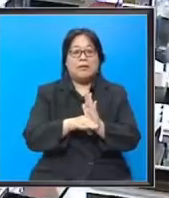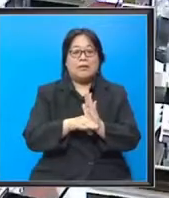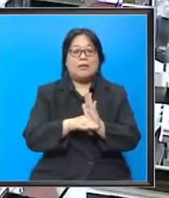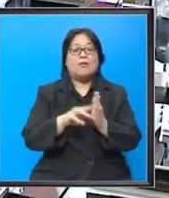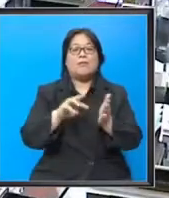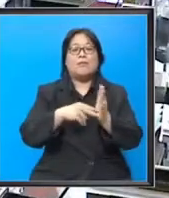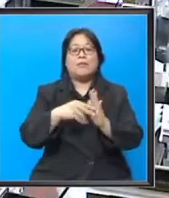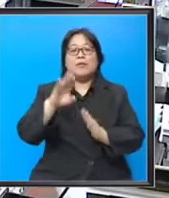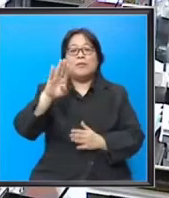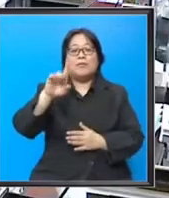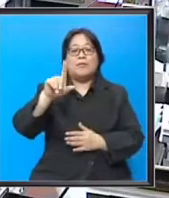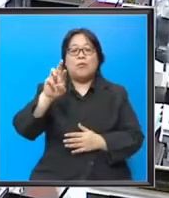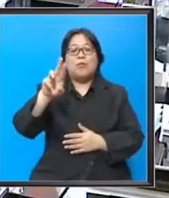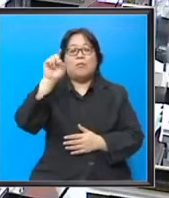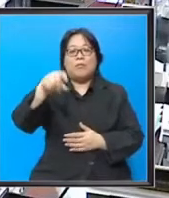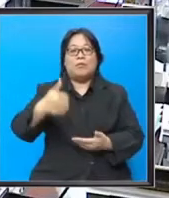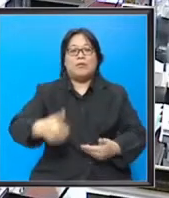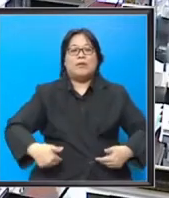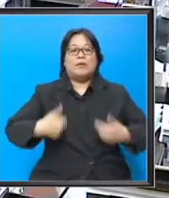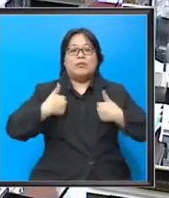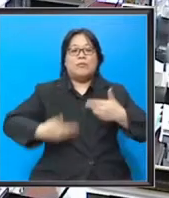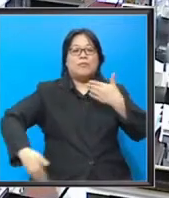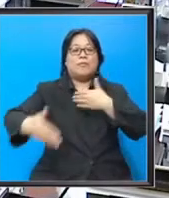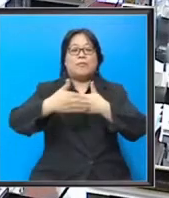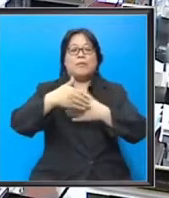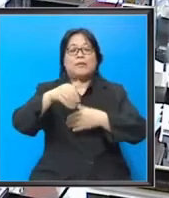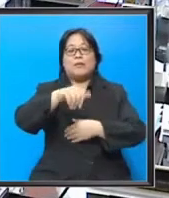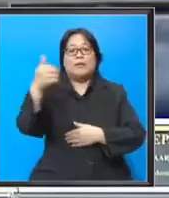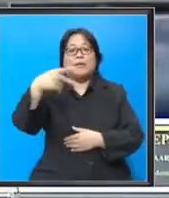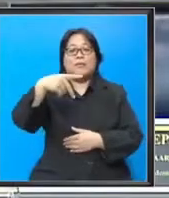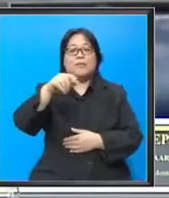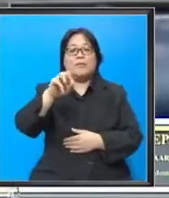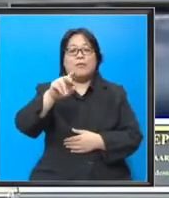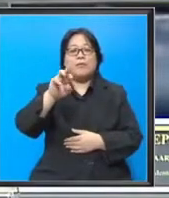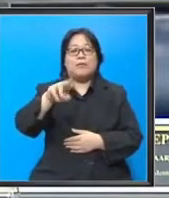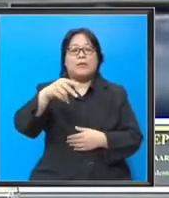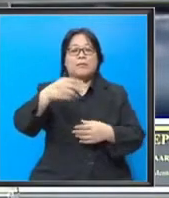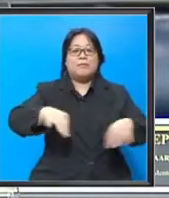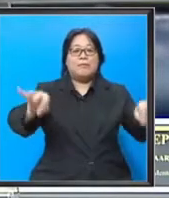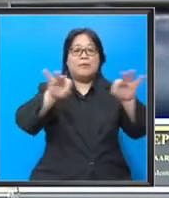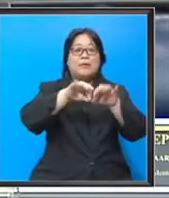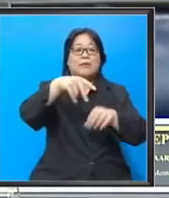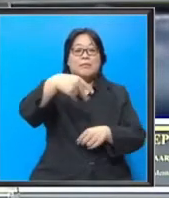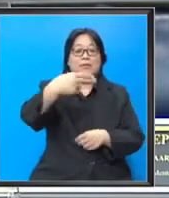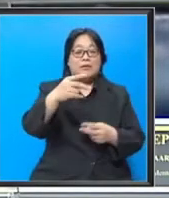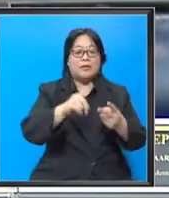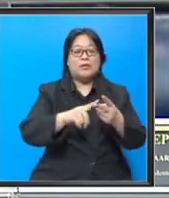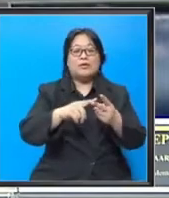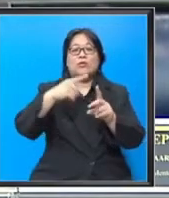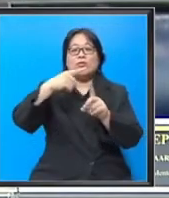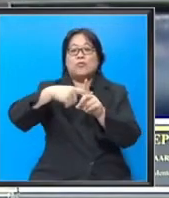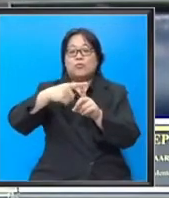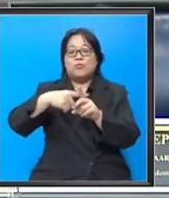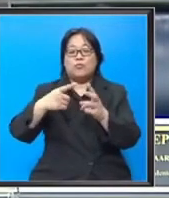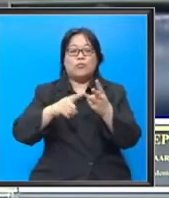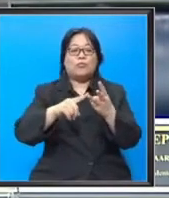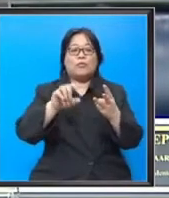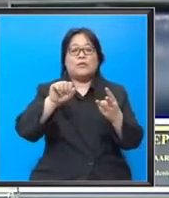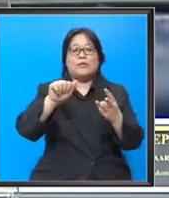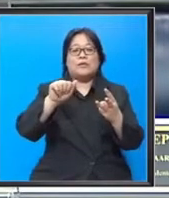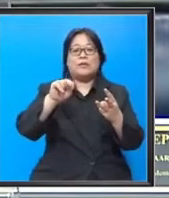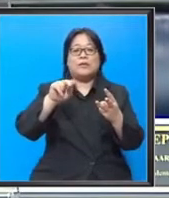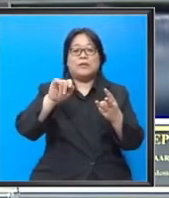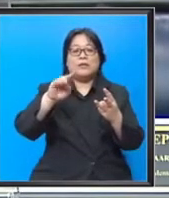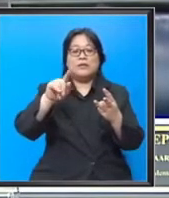nomor makeblock perlulah hidupkan lain Paramita penting seperti PDA seperti suhu salinity